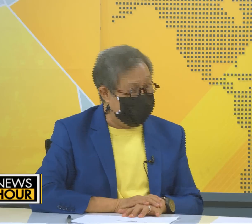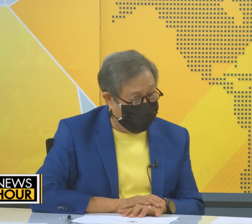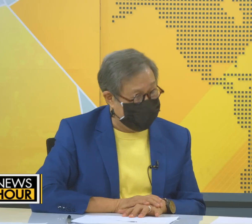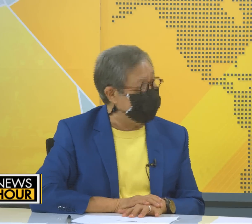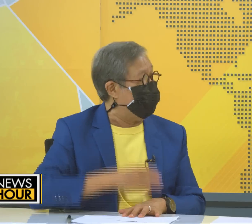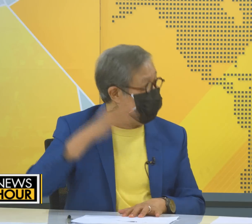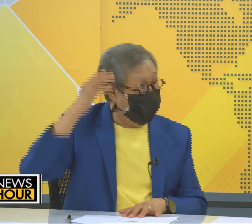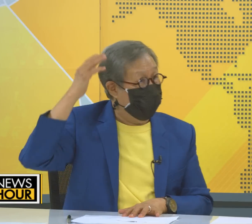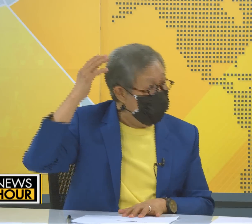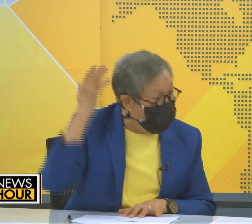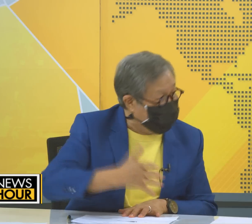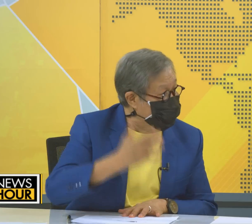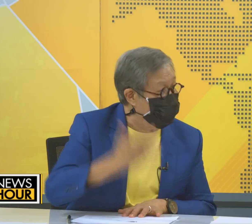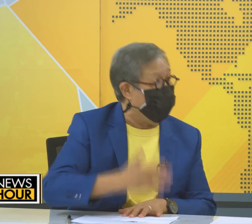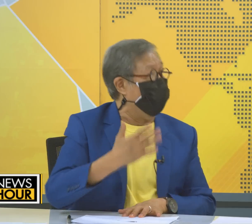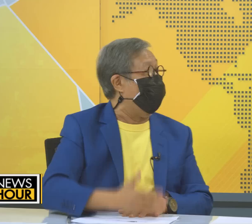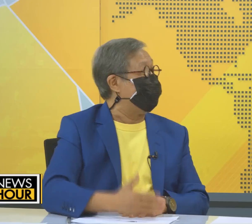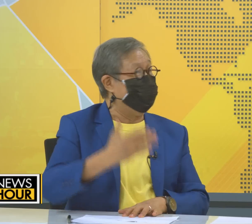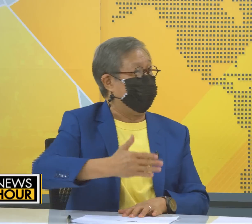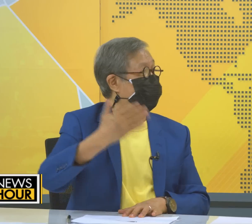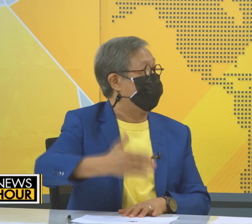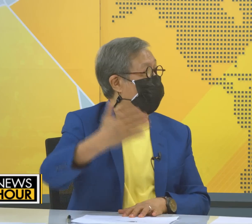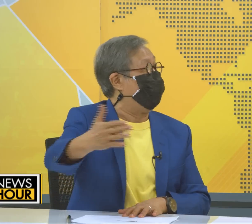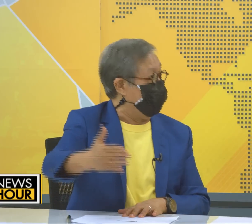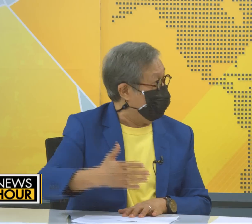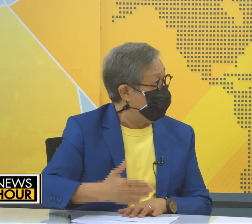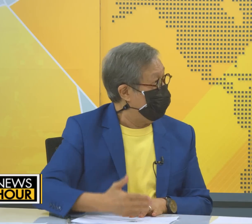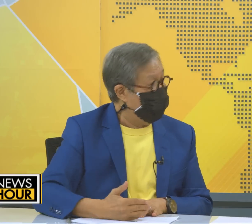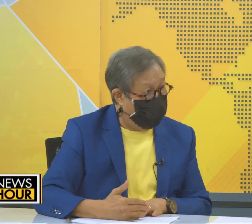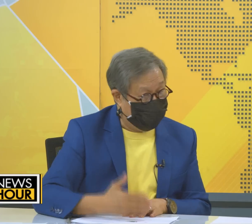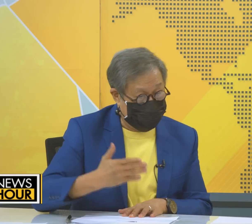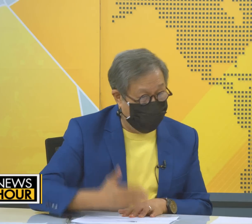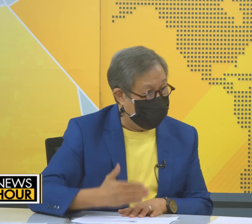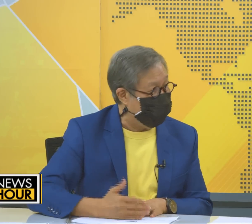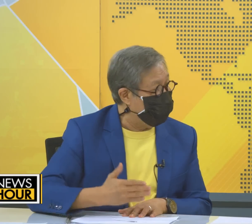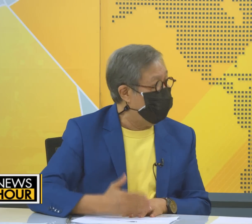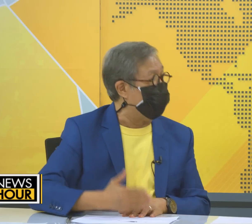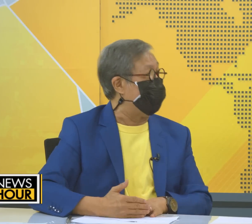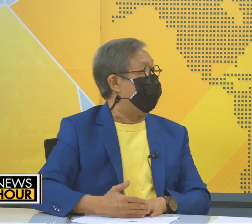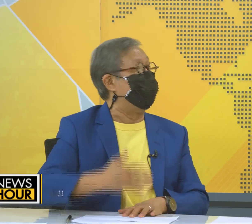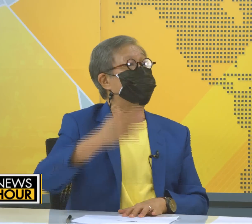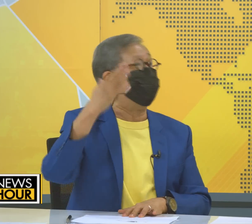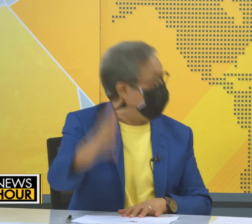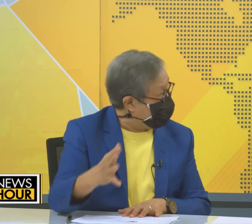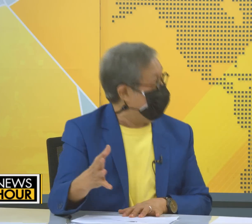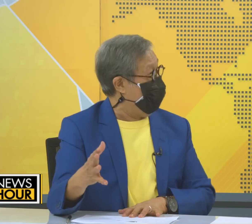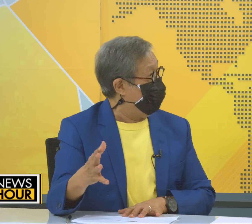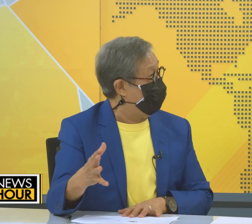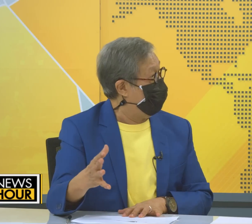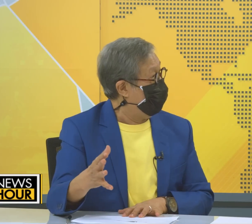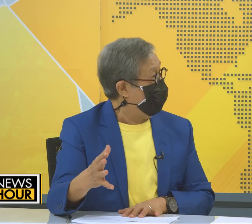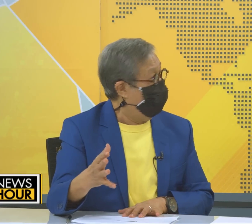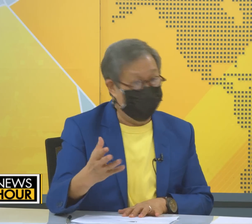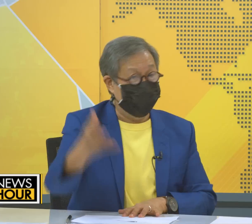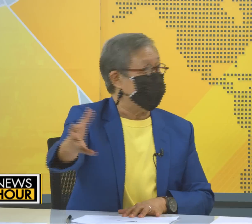ีมันมีข้อดีแต่มันวันเวลาที่เหมืเก้าไปคนต้องการพูว้าจากการรกตงมากขึนเลย